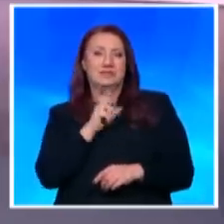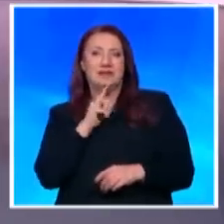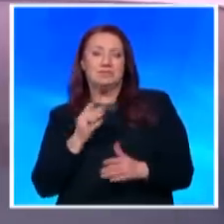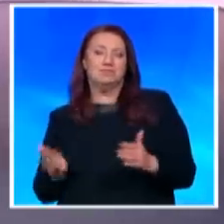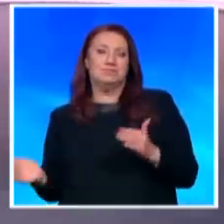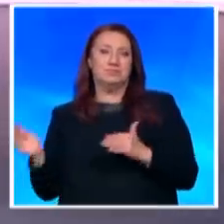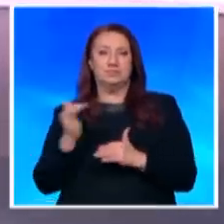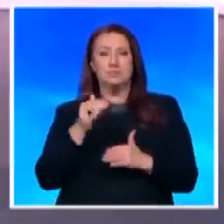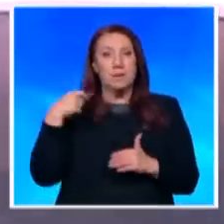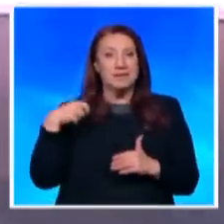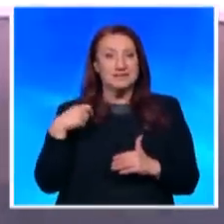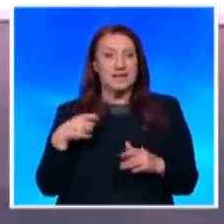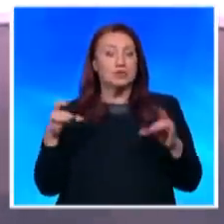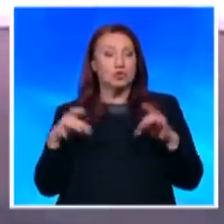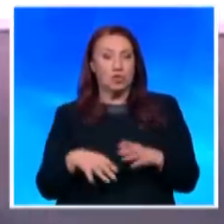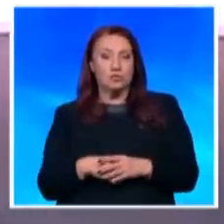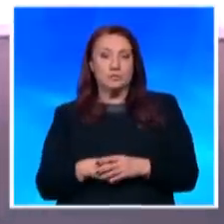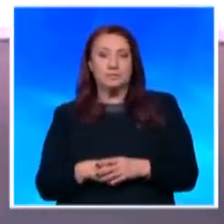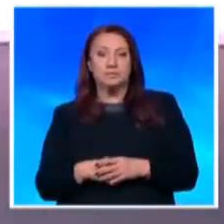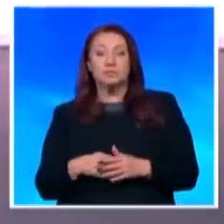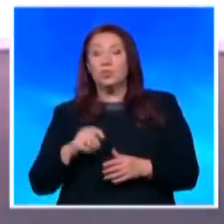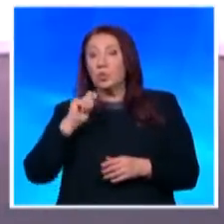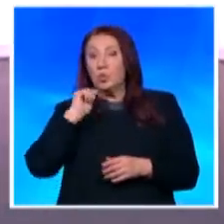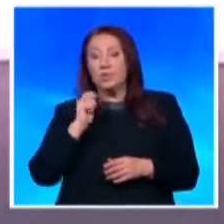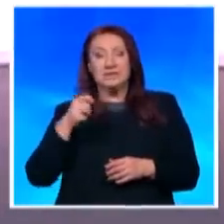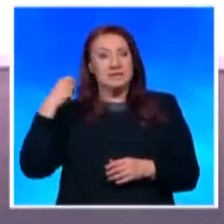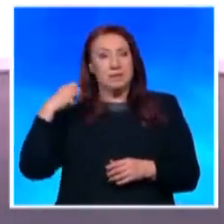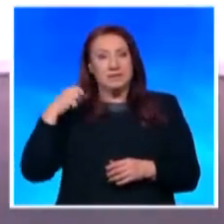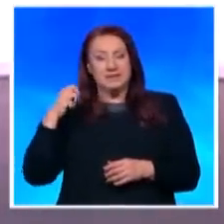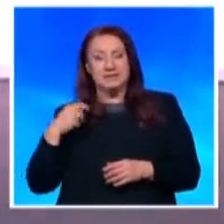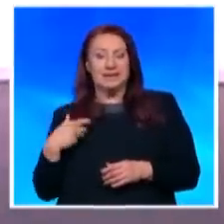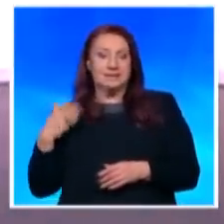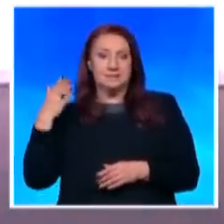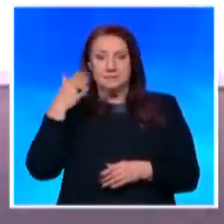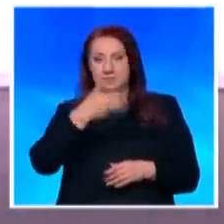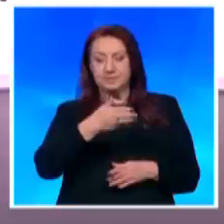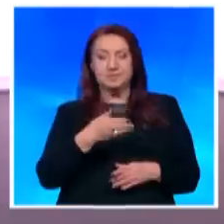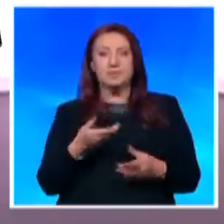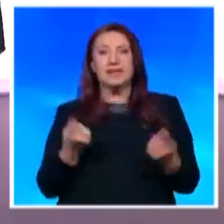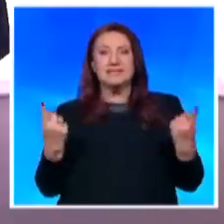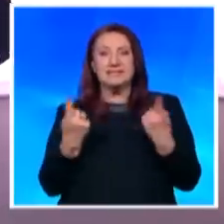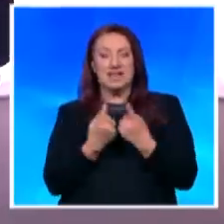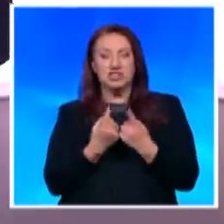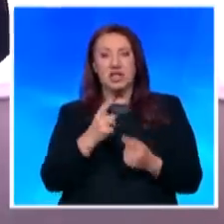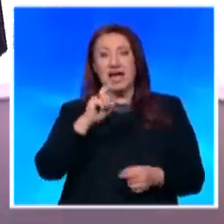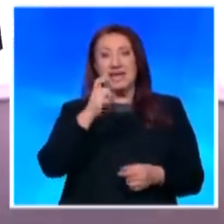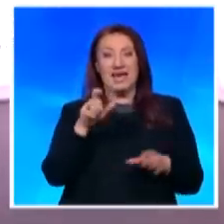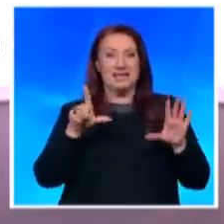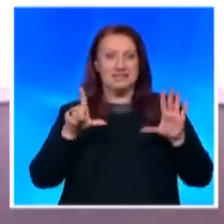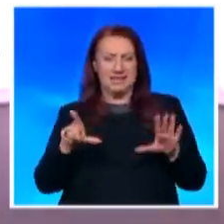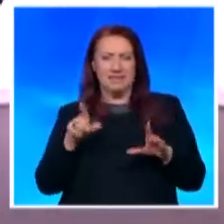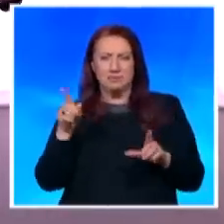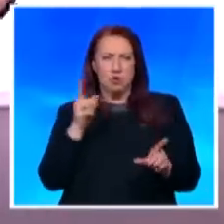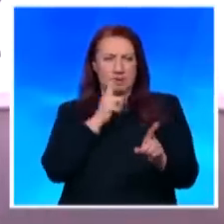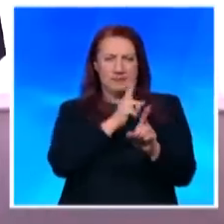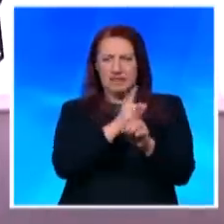Украинският президент се присъедини към срещата на G7 в японския град Хирошима. Владимир Зеленски се срещна по-отделно с всички лидери от голямата седморка,